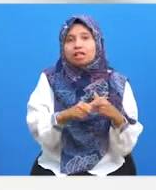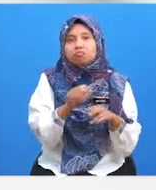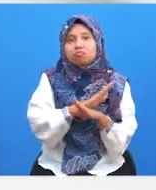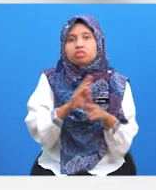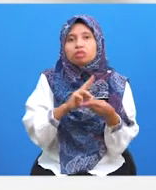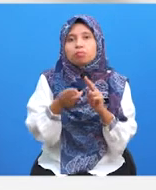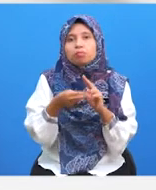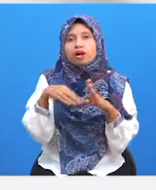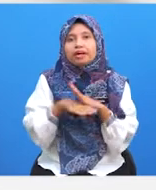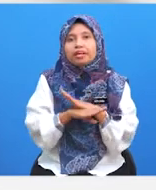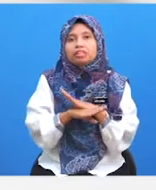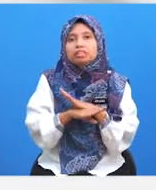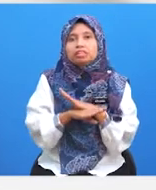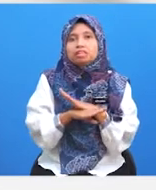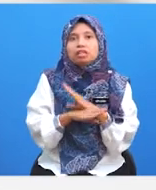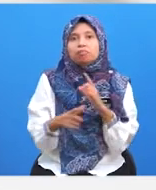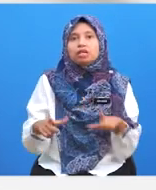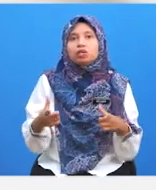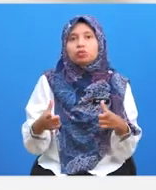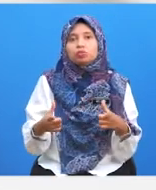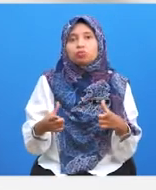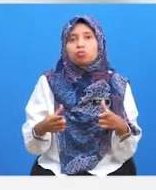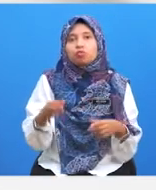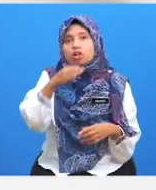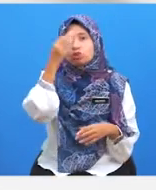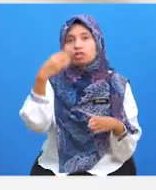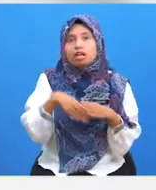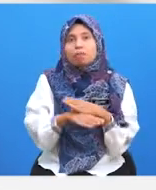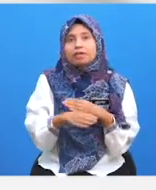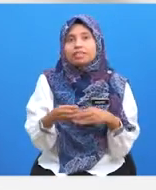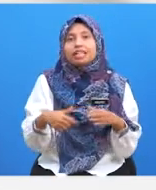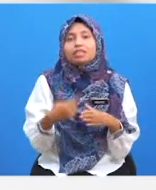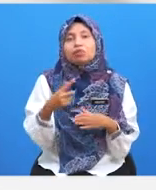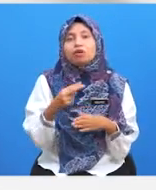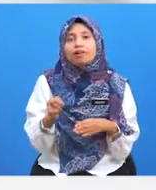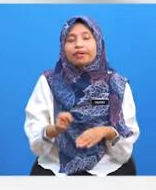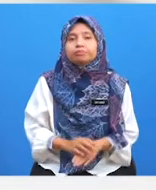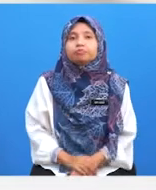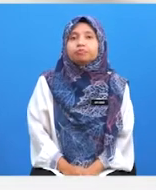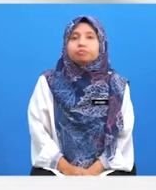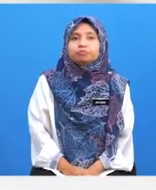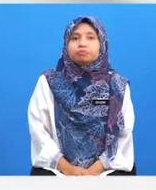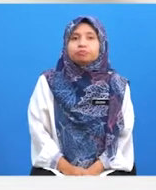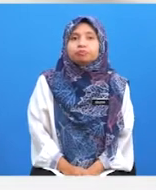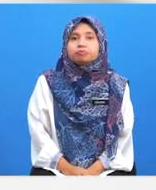perubahan yang ketare berlaku terhadap faktor dalaman dan luaran pernyataan